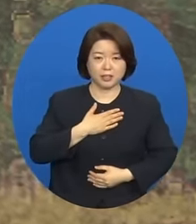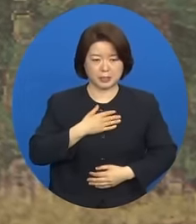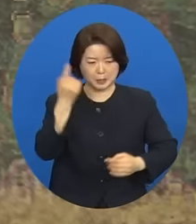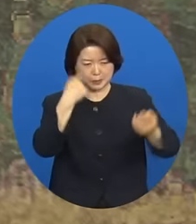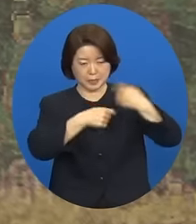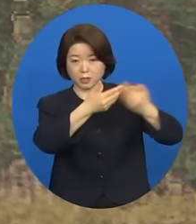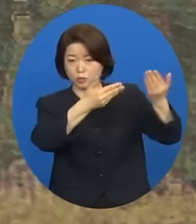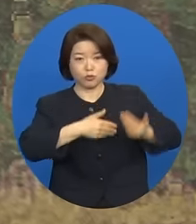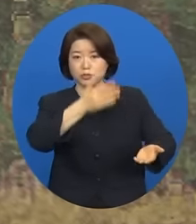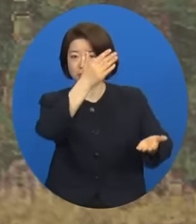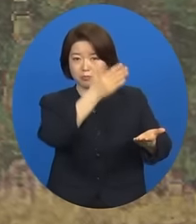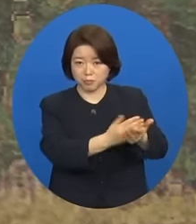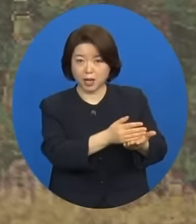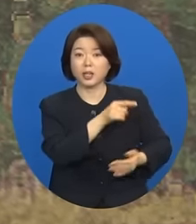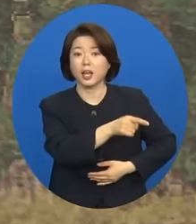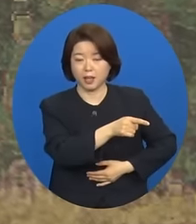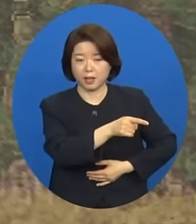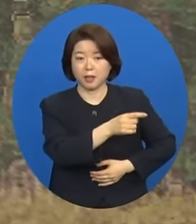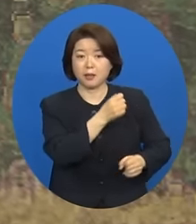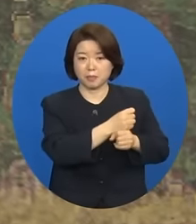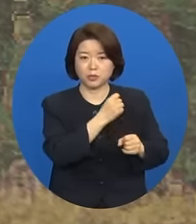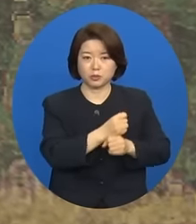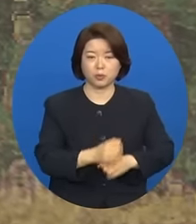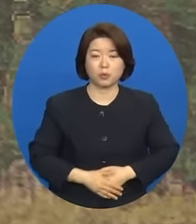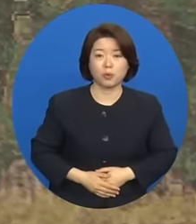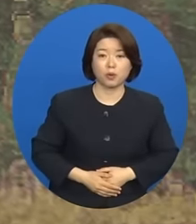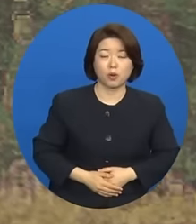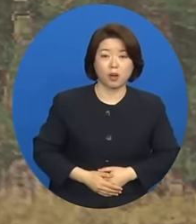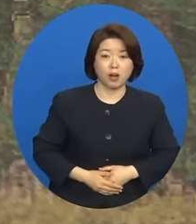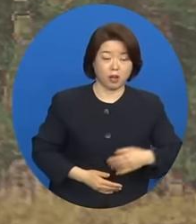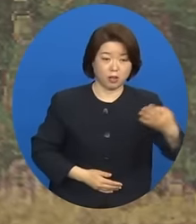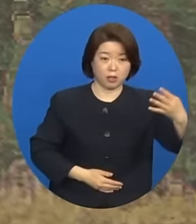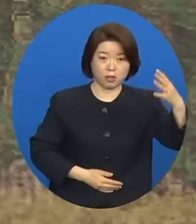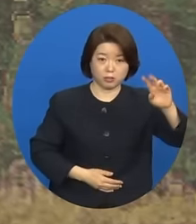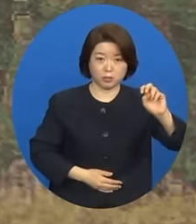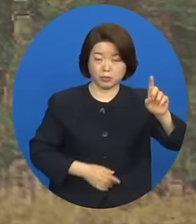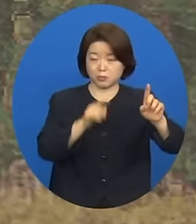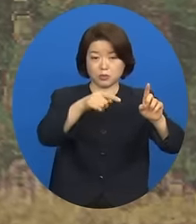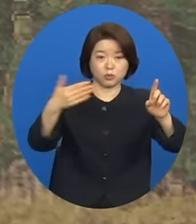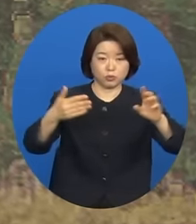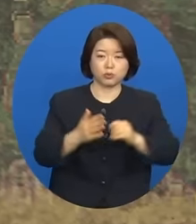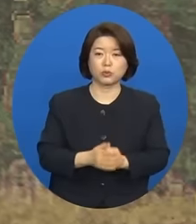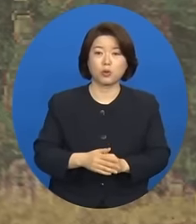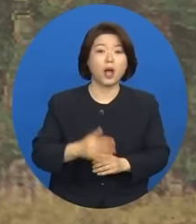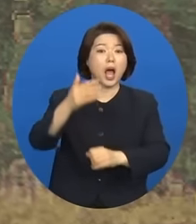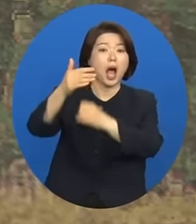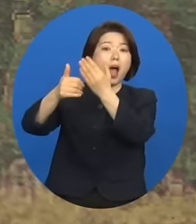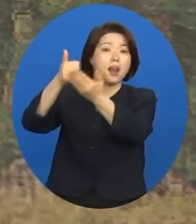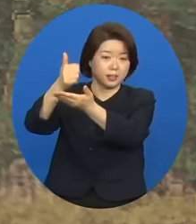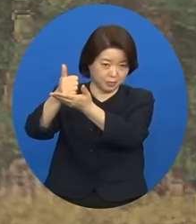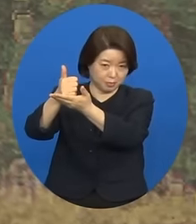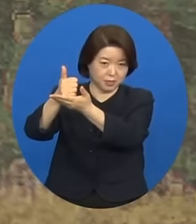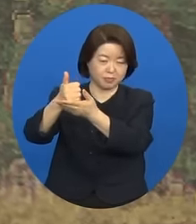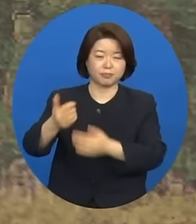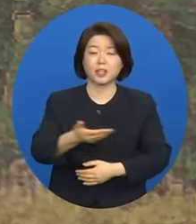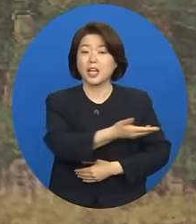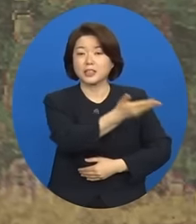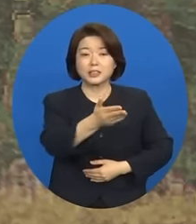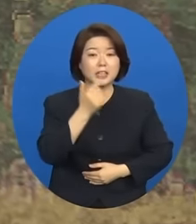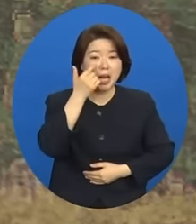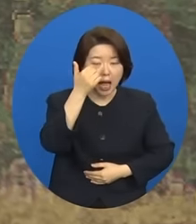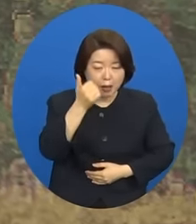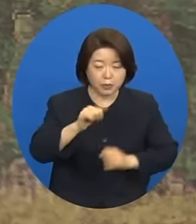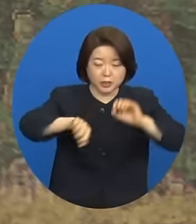못하게 하였으며 또한 9절에 역시 주어가 누구예요? 하나님이 그같이 그대들의 아버지의